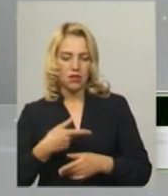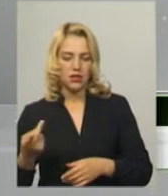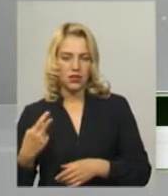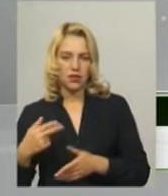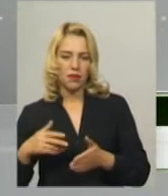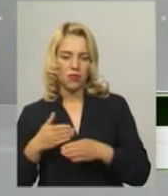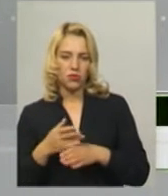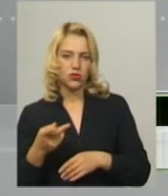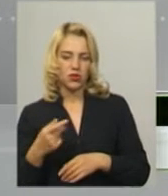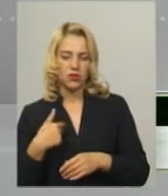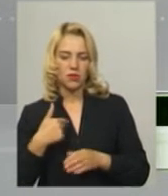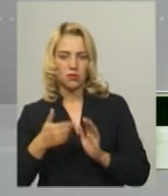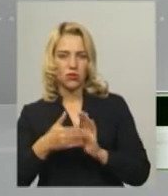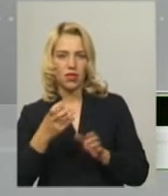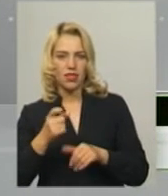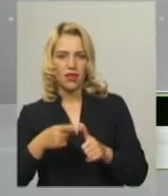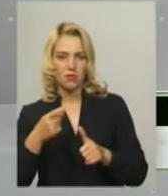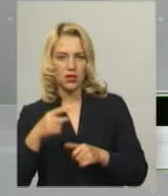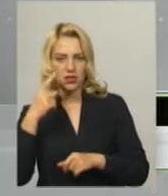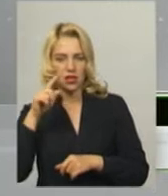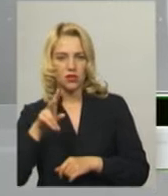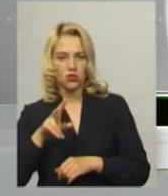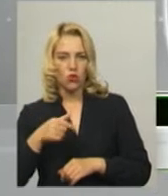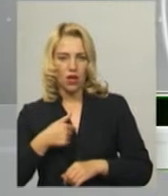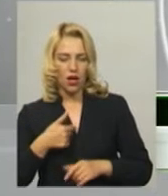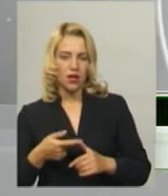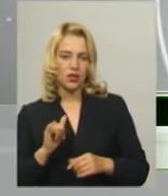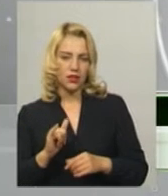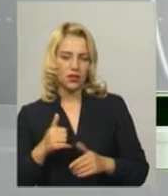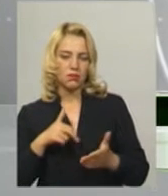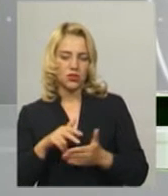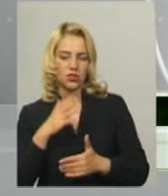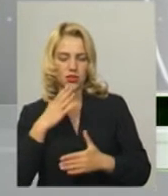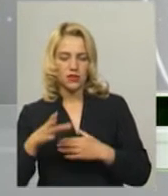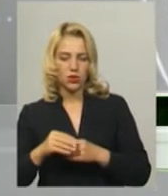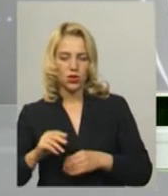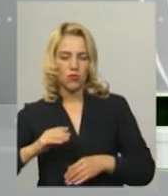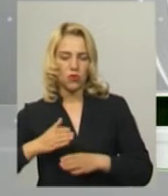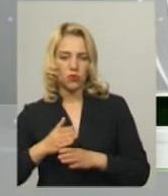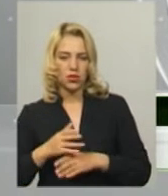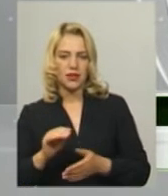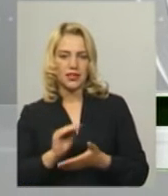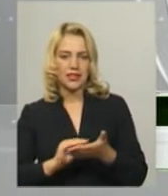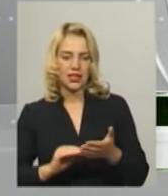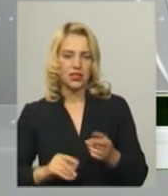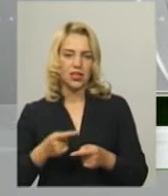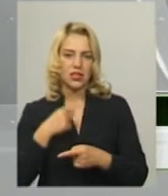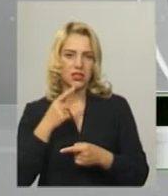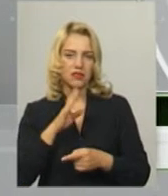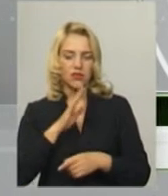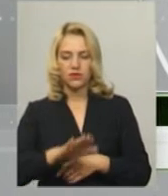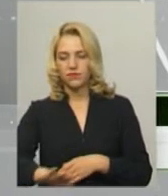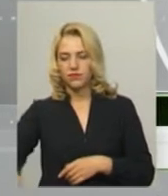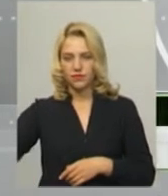Вони покликали мене на ім'я, тобто вони знали, хто я. Ми підійшли з моєю помічницею, пресекретарем. Вони казали, щоб вона відійшла